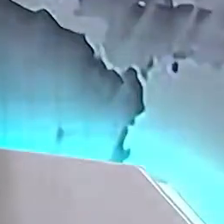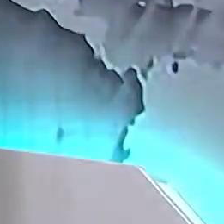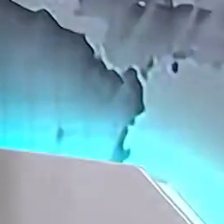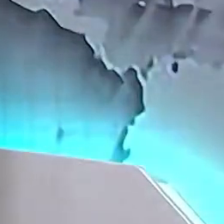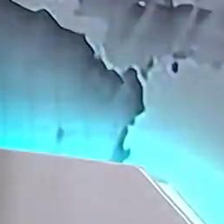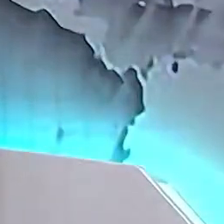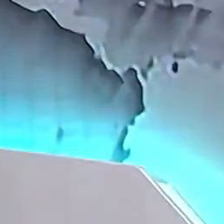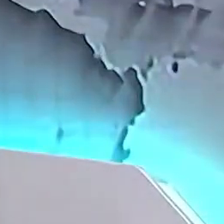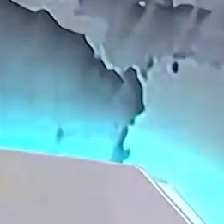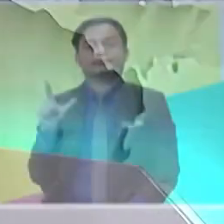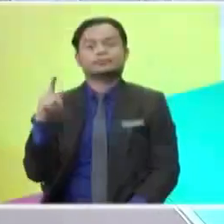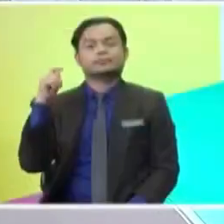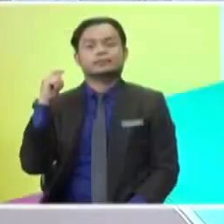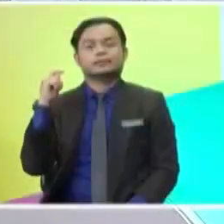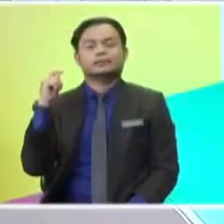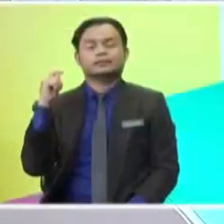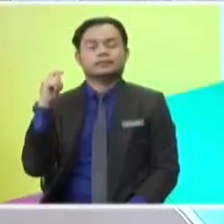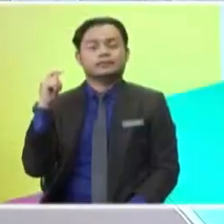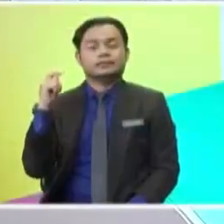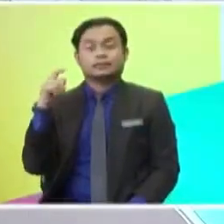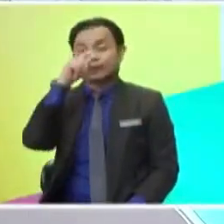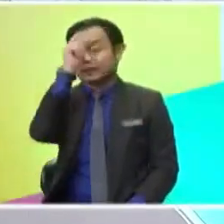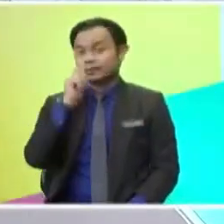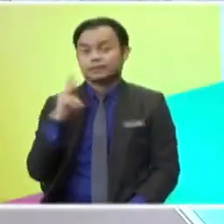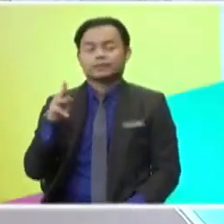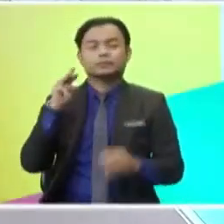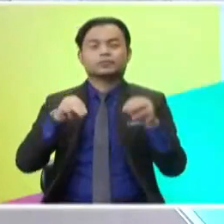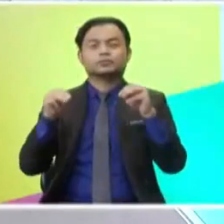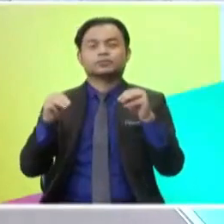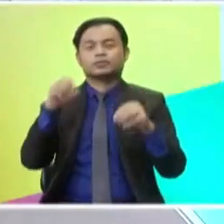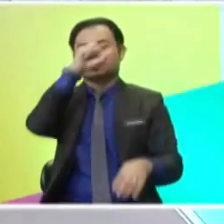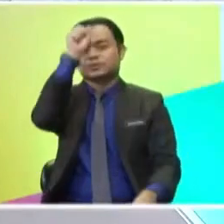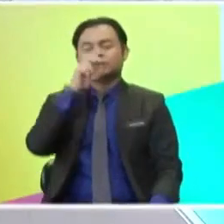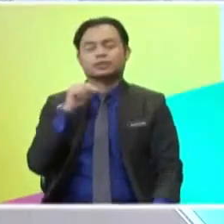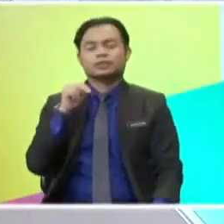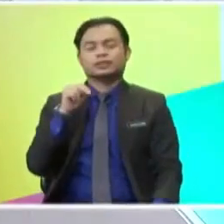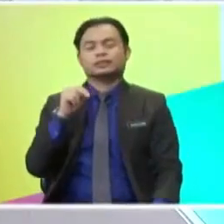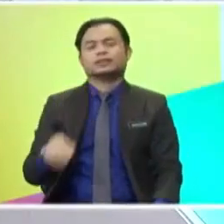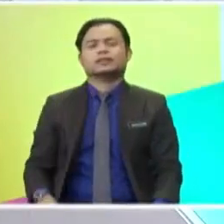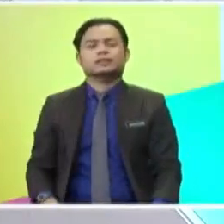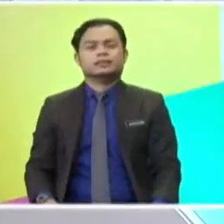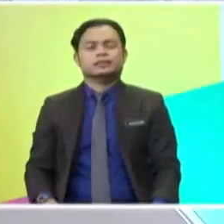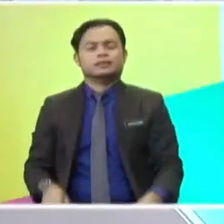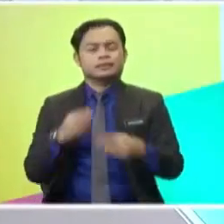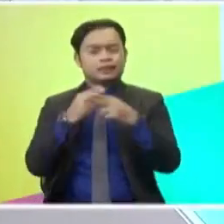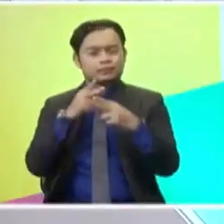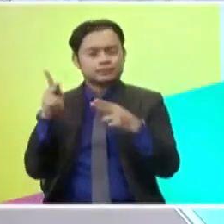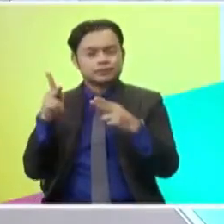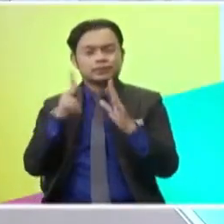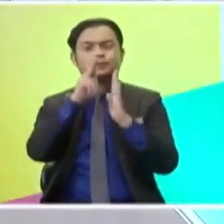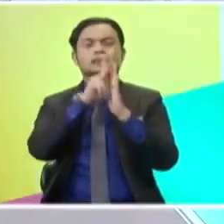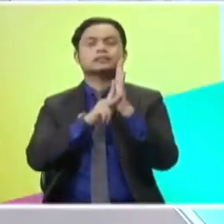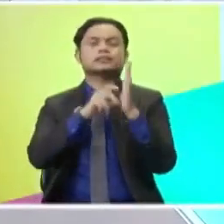Baik, sebentar tadi saya ada tanyakan kepada murid-murid soalan cepuk emas. Soalannya berbunyi, namakan Kesultanan Melayu yang